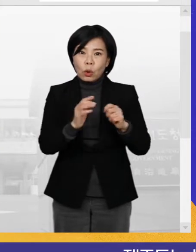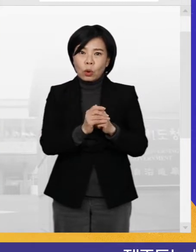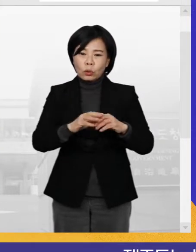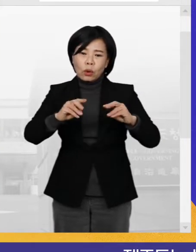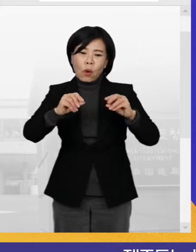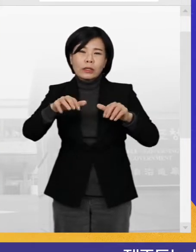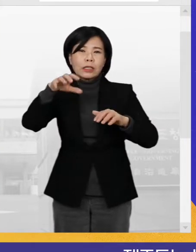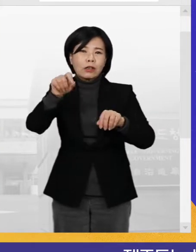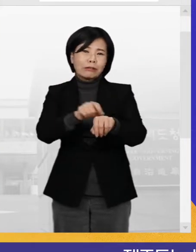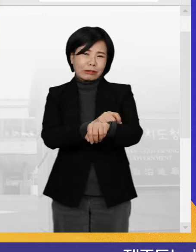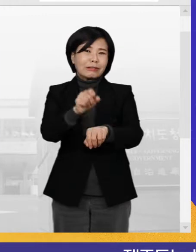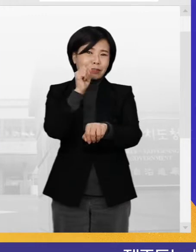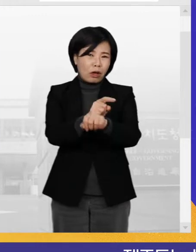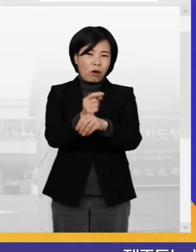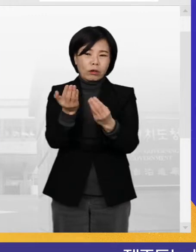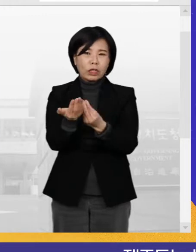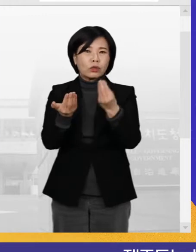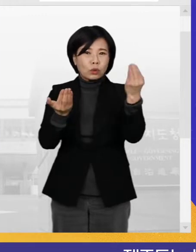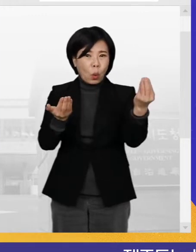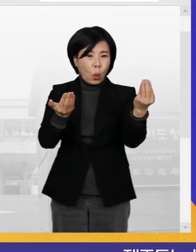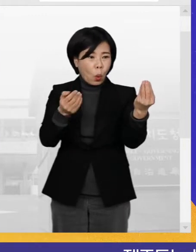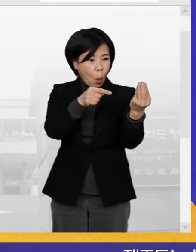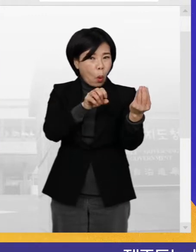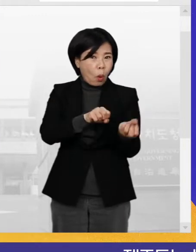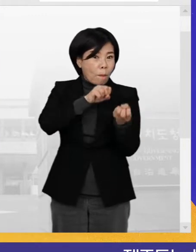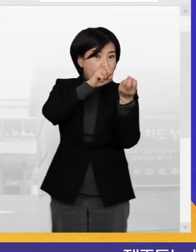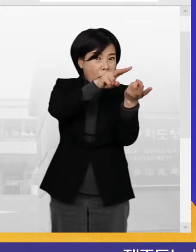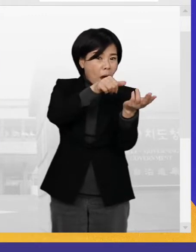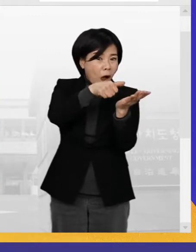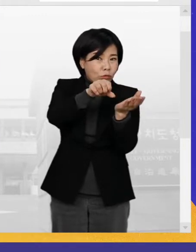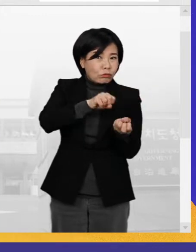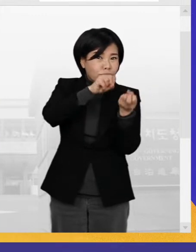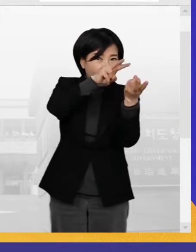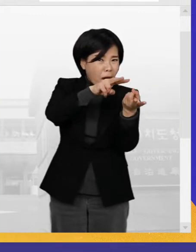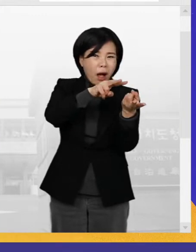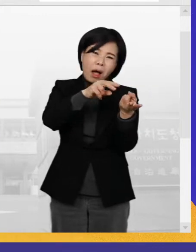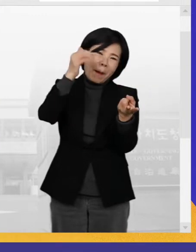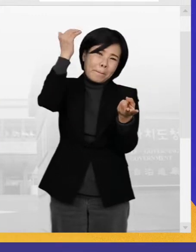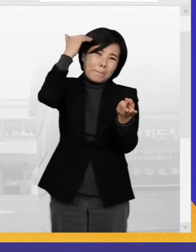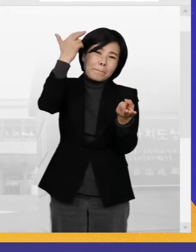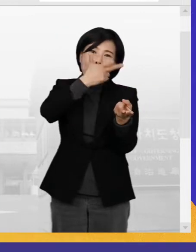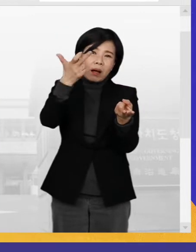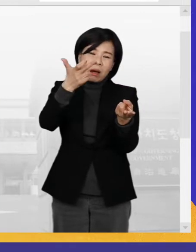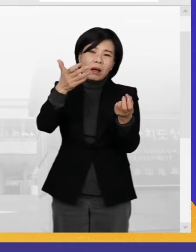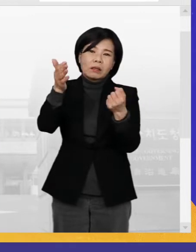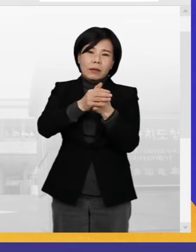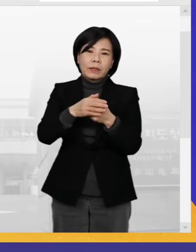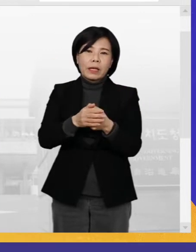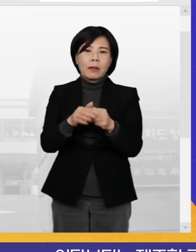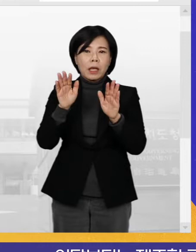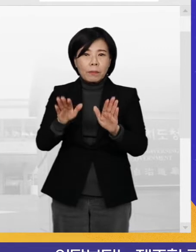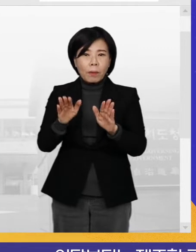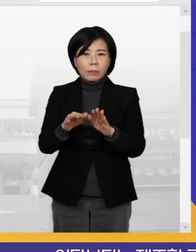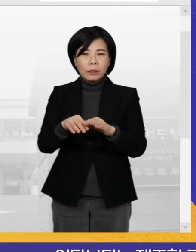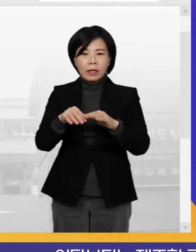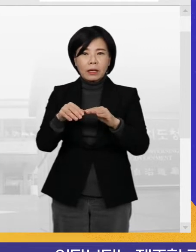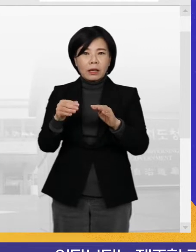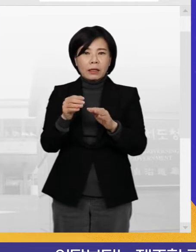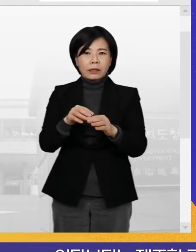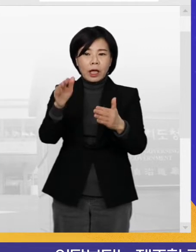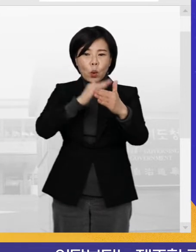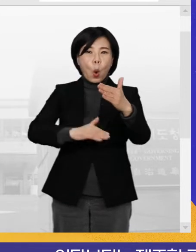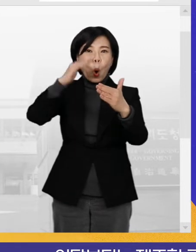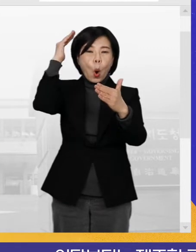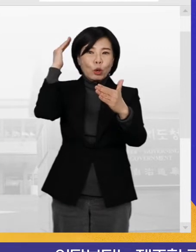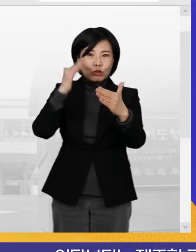제주도는 섬이라는 지리적 특수성으로 인해 도서 지역 배송 불가라는 제약에 부딪히는 일이 많았는데요. 이달부터는